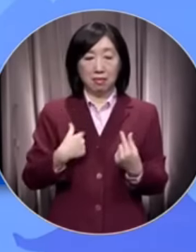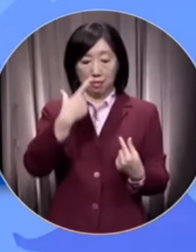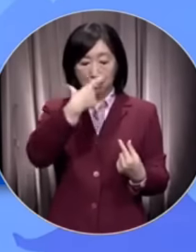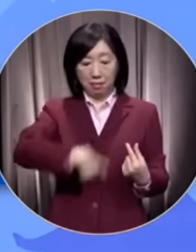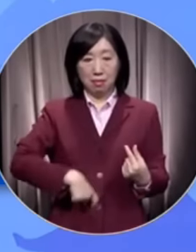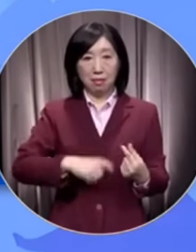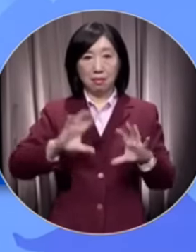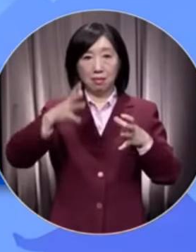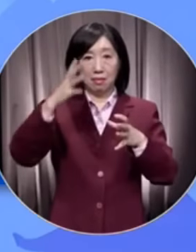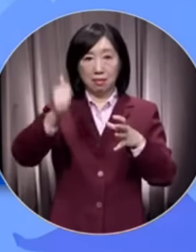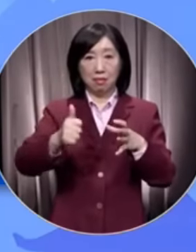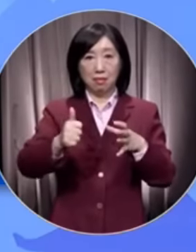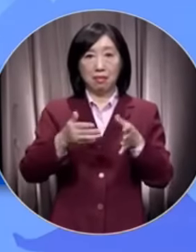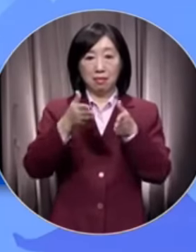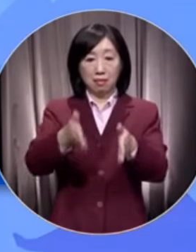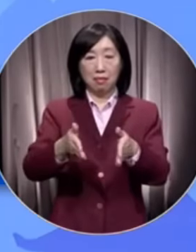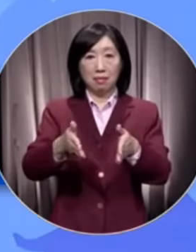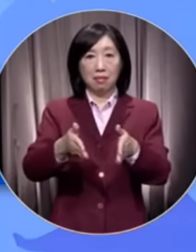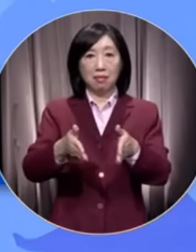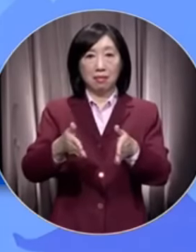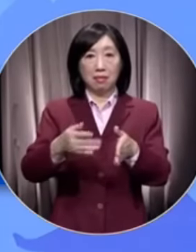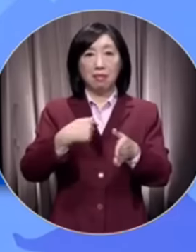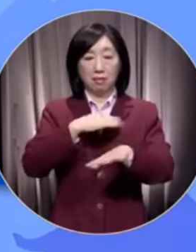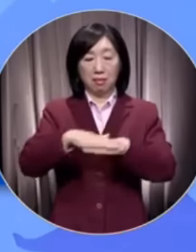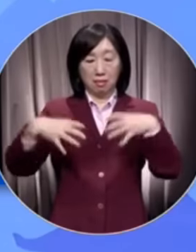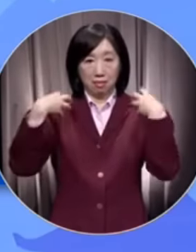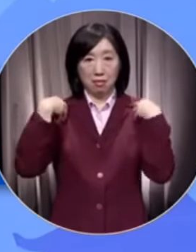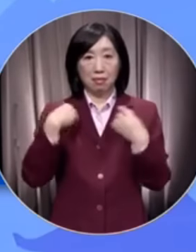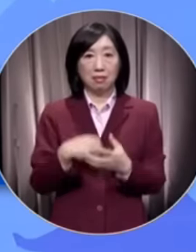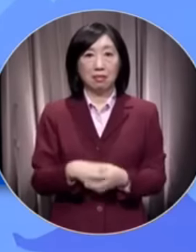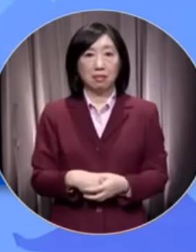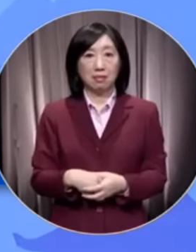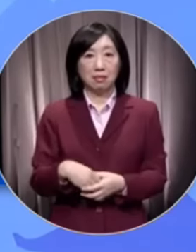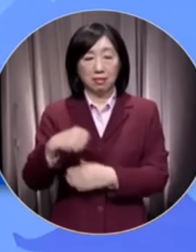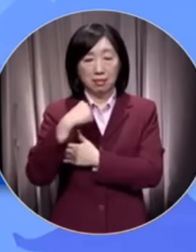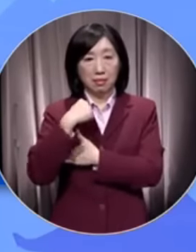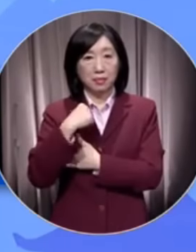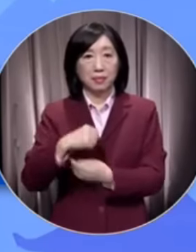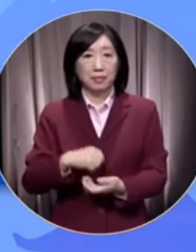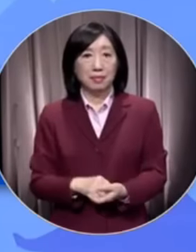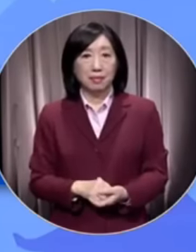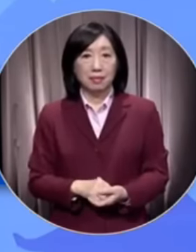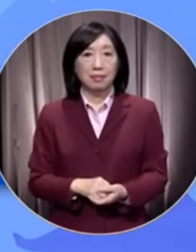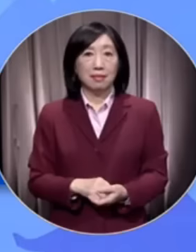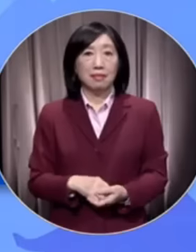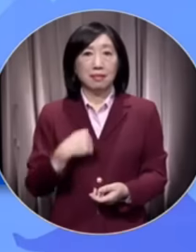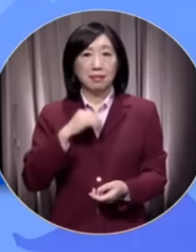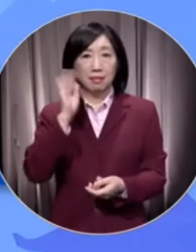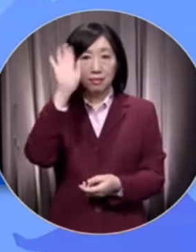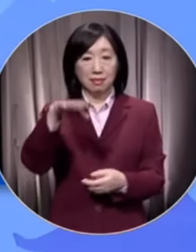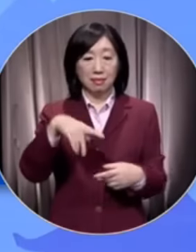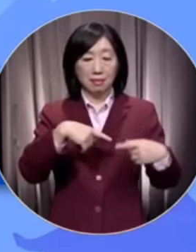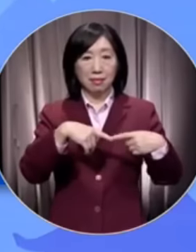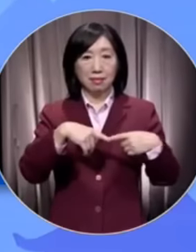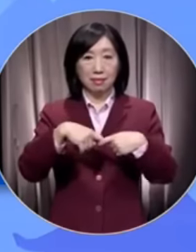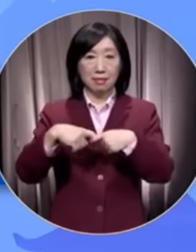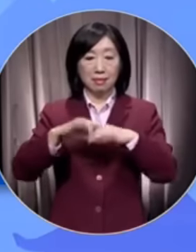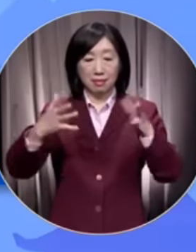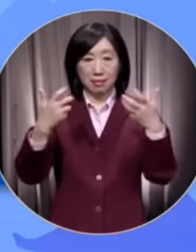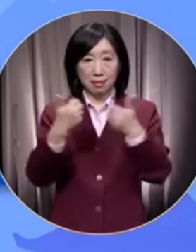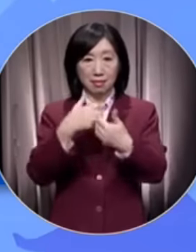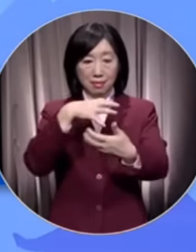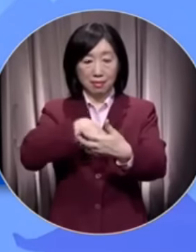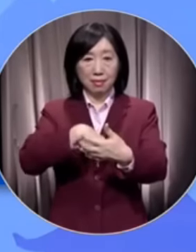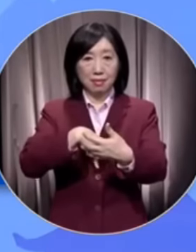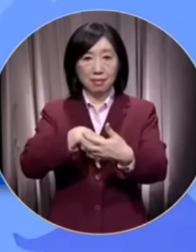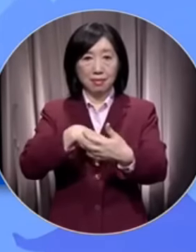对这个国家的团结负最大的责任，尽最大的努力。未来我们会结合国会里面